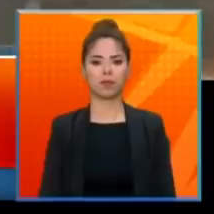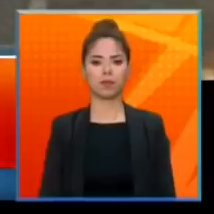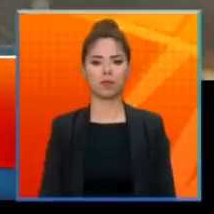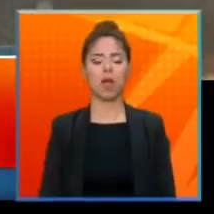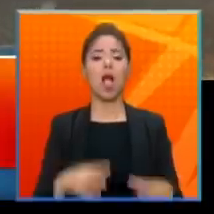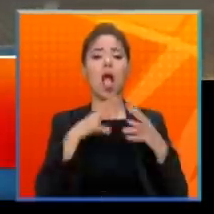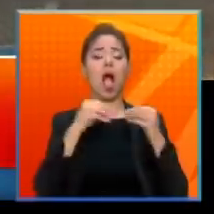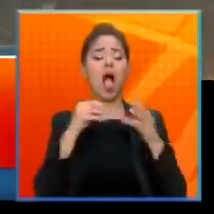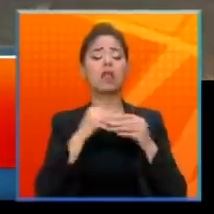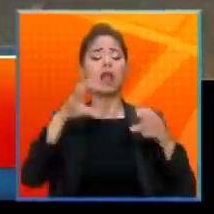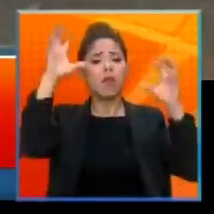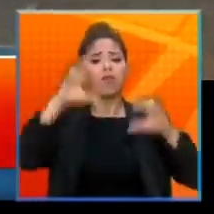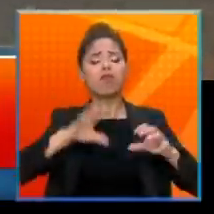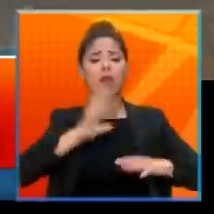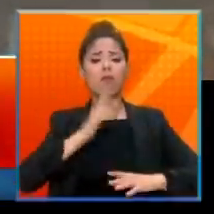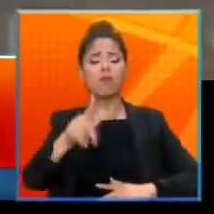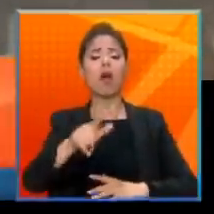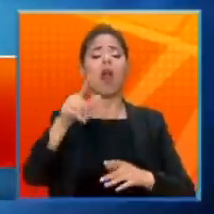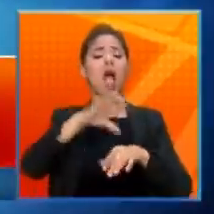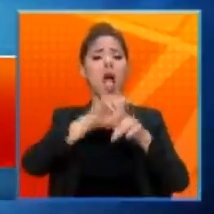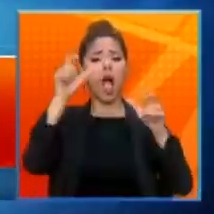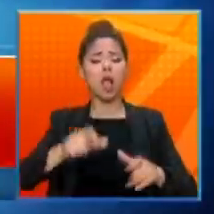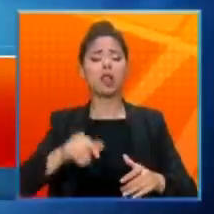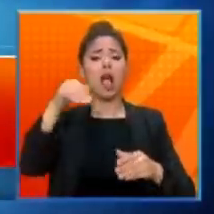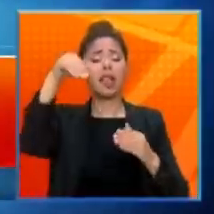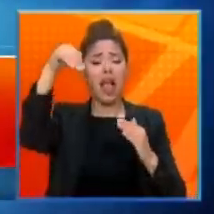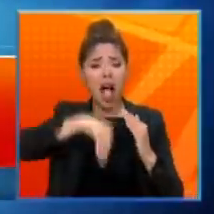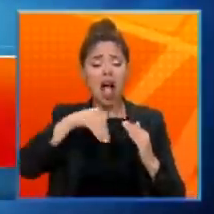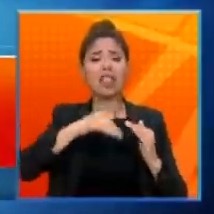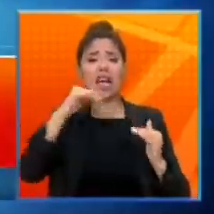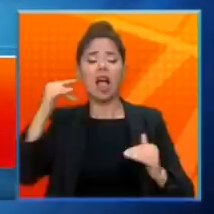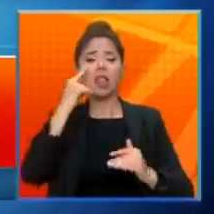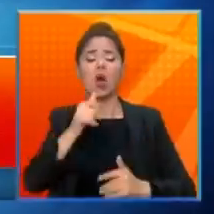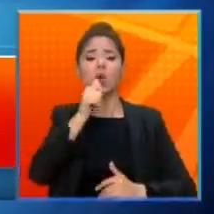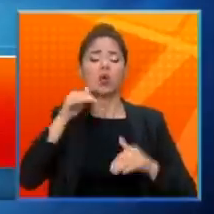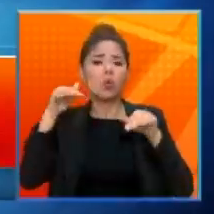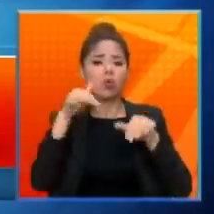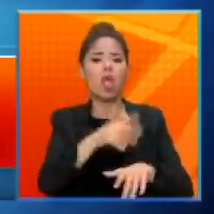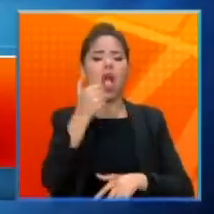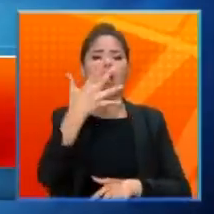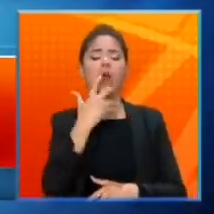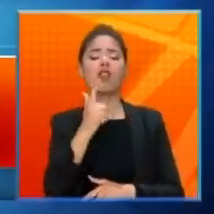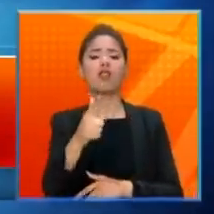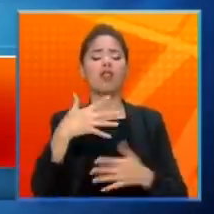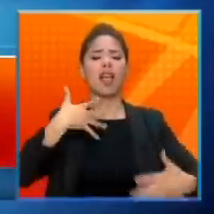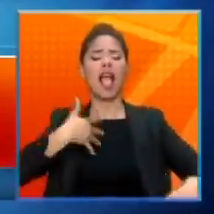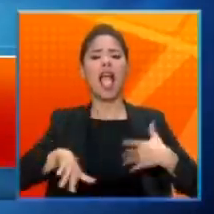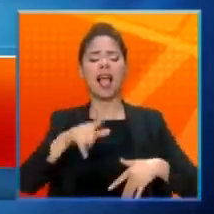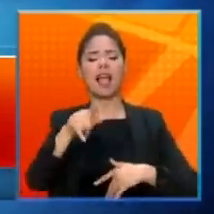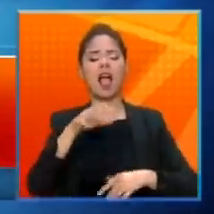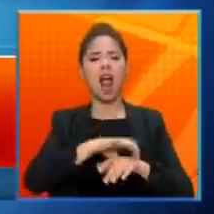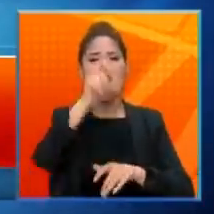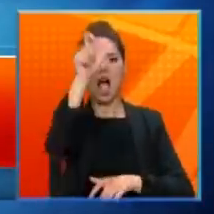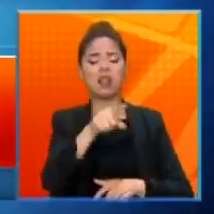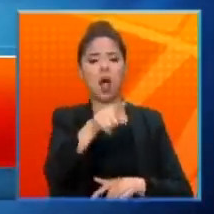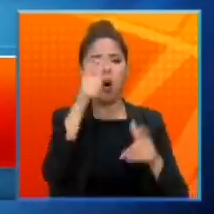Gel. Adana'da sağanak yağış vardı. Hastanenin bodrum katı suyla doldu. 65 yaşındaki bedensel engelli hasta da oradaydı.